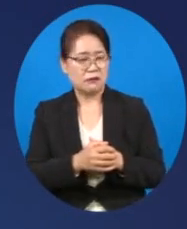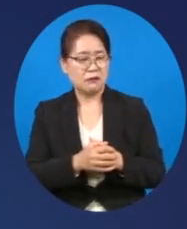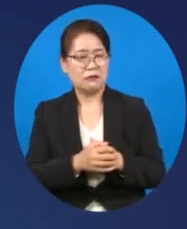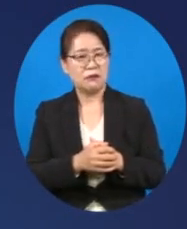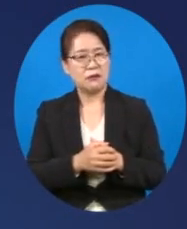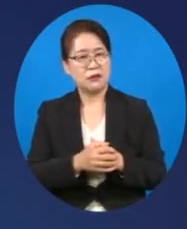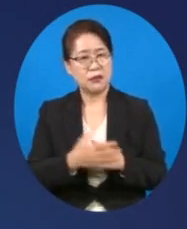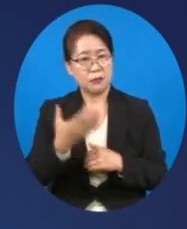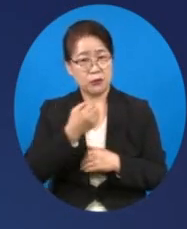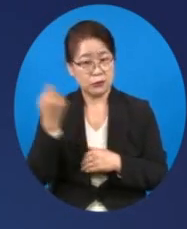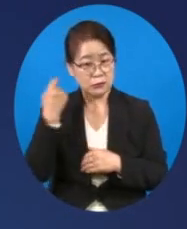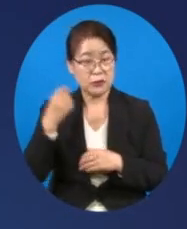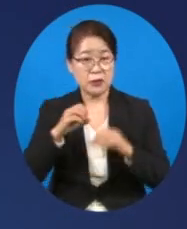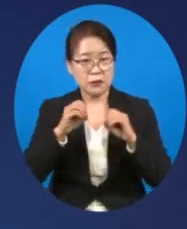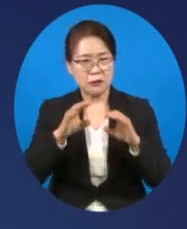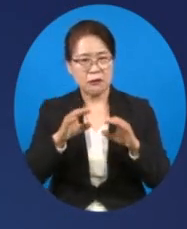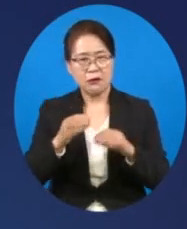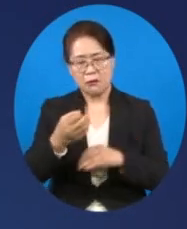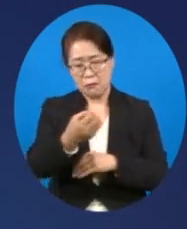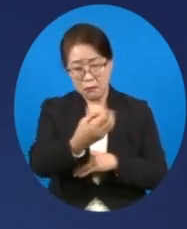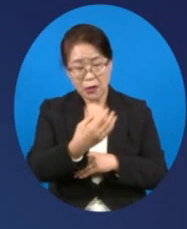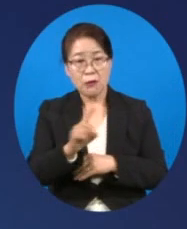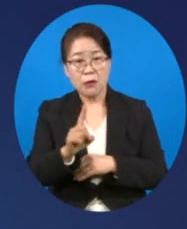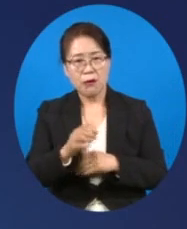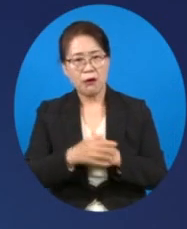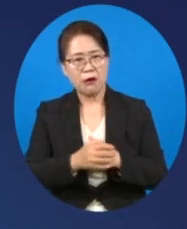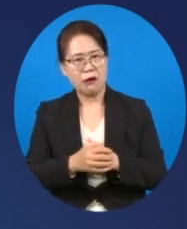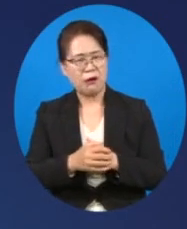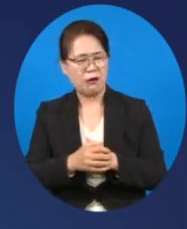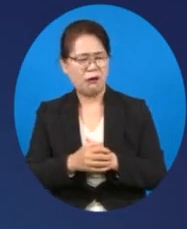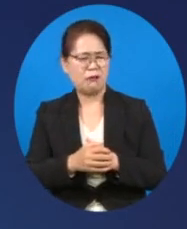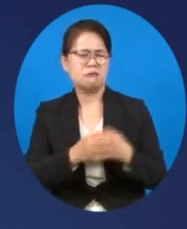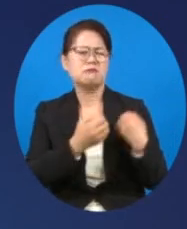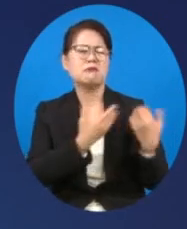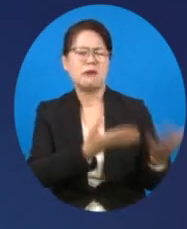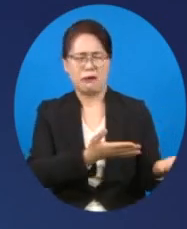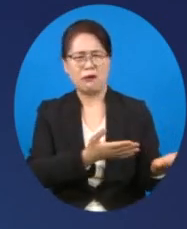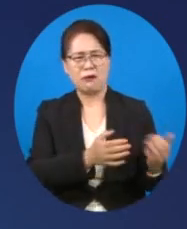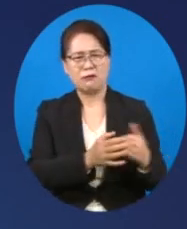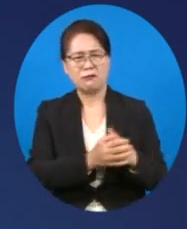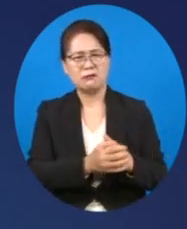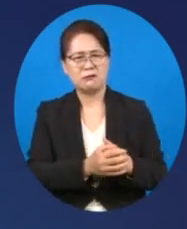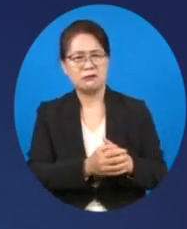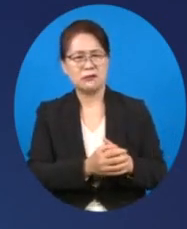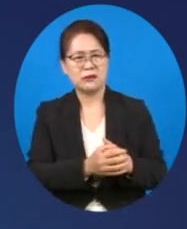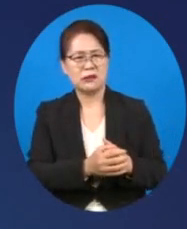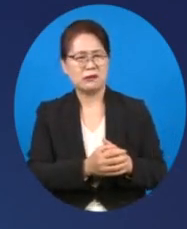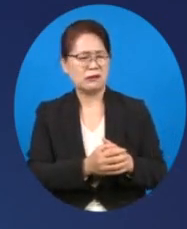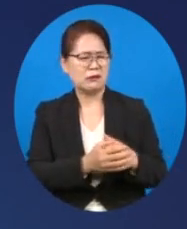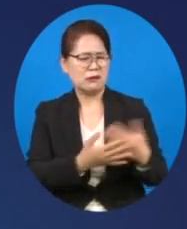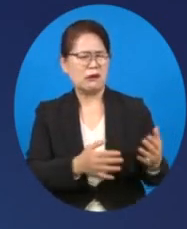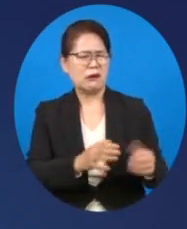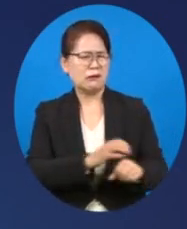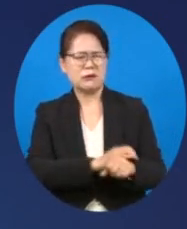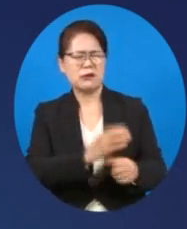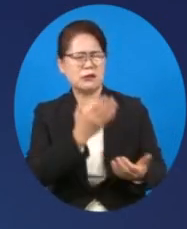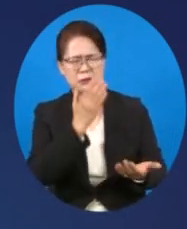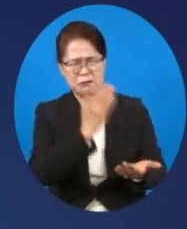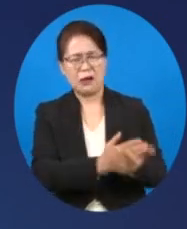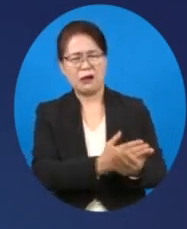우리가 복음을 전하려고 하면 이렇게 말하죠 제발 그대로 나도 나를 좀 귀찮게 하지 마